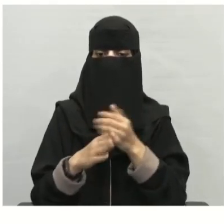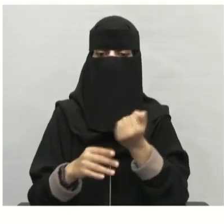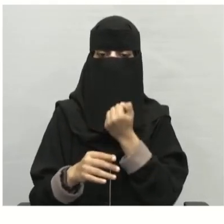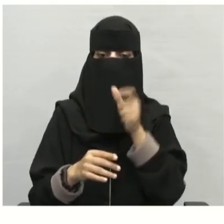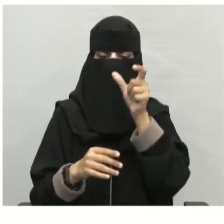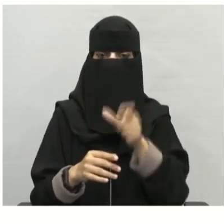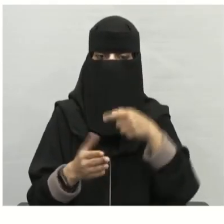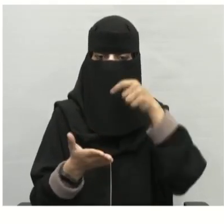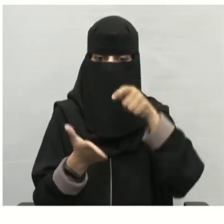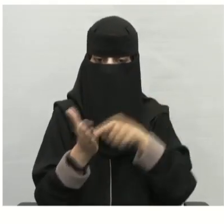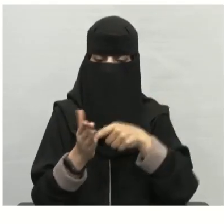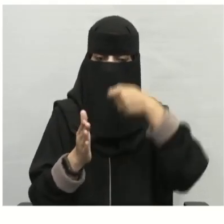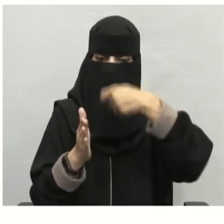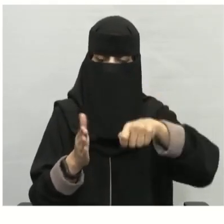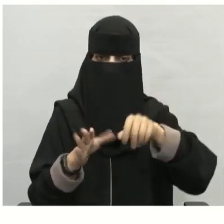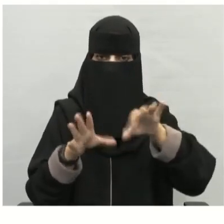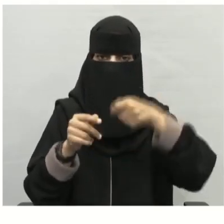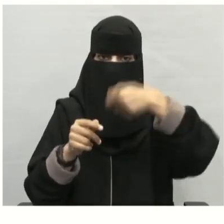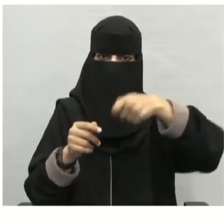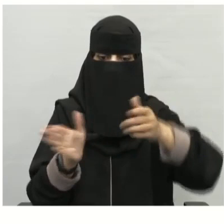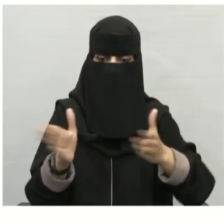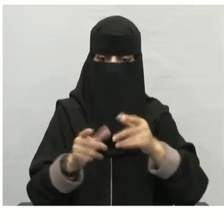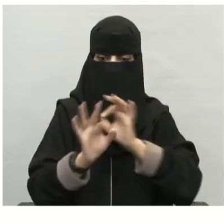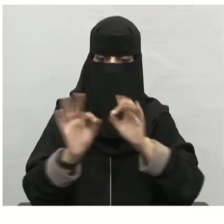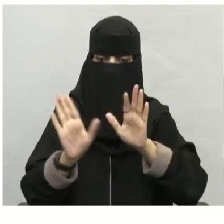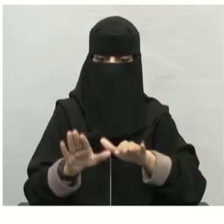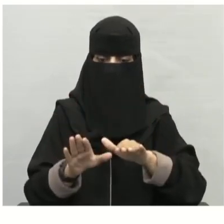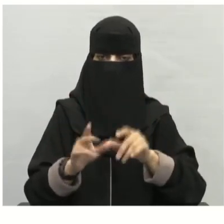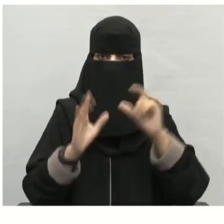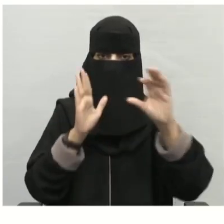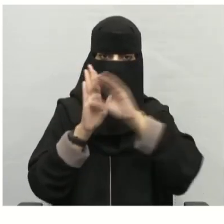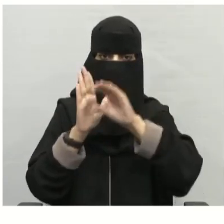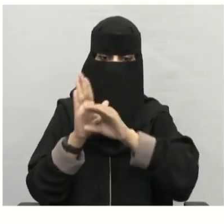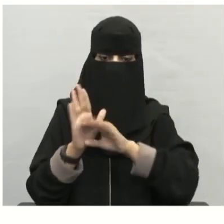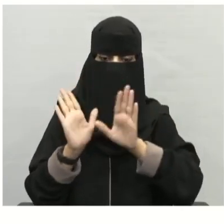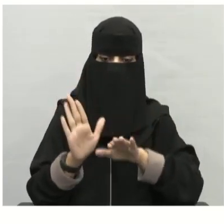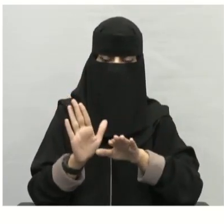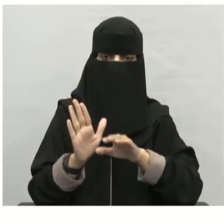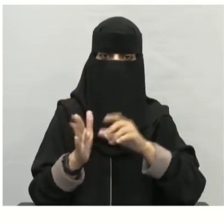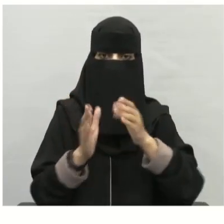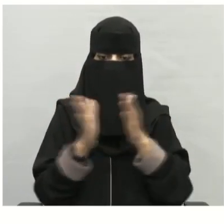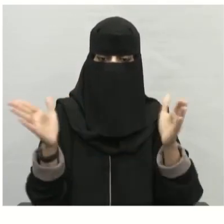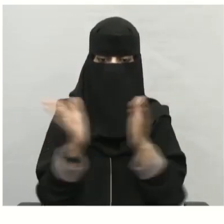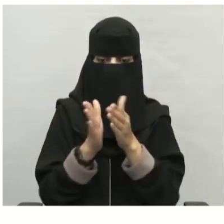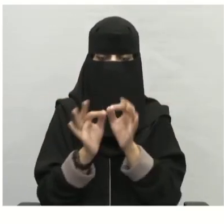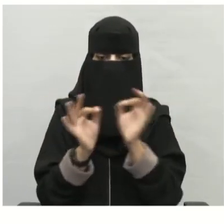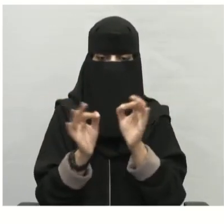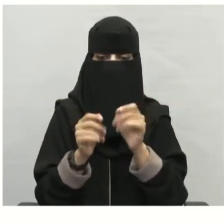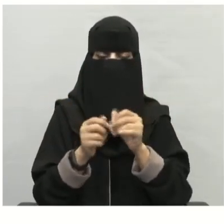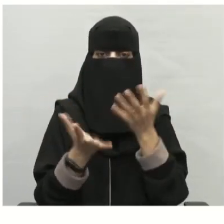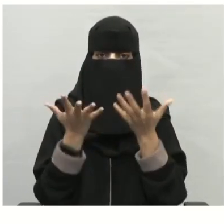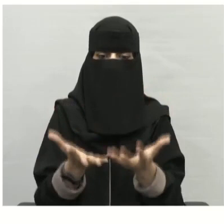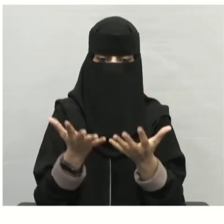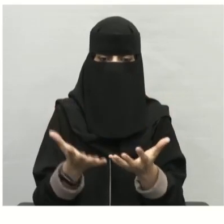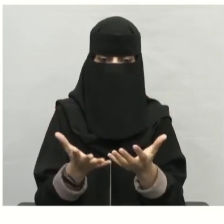المستهلك عند شراء المنتجات توفر البيانات التاليه المقاس الحجم الوزن